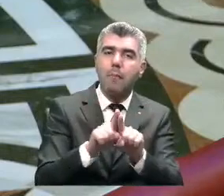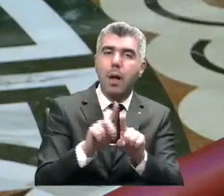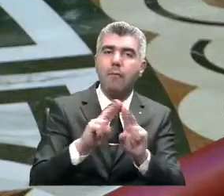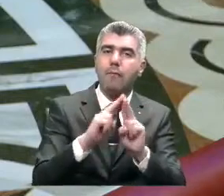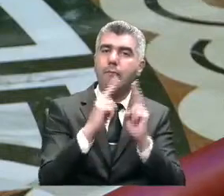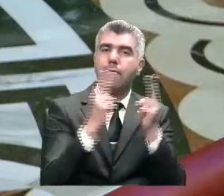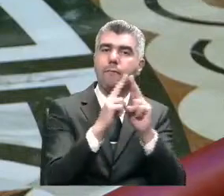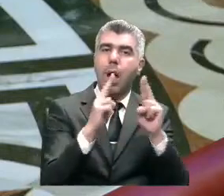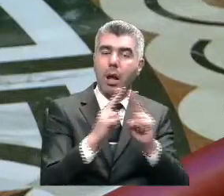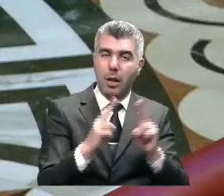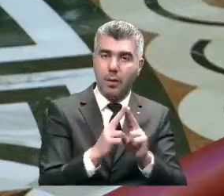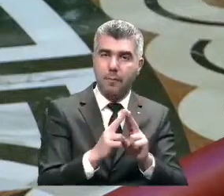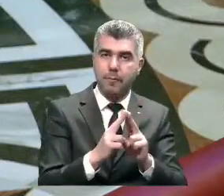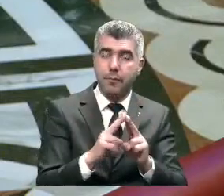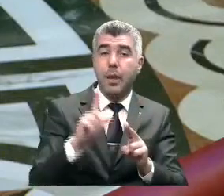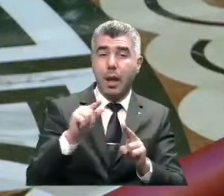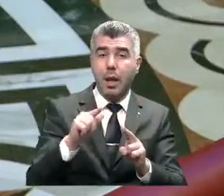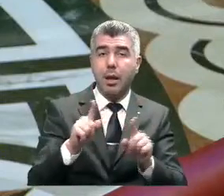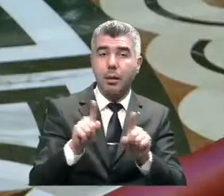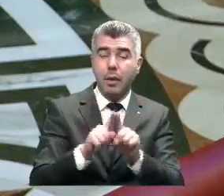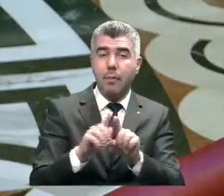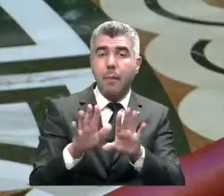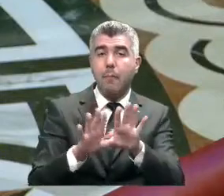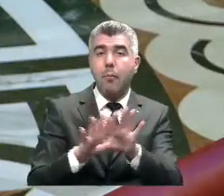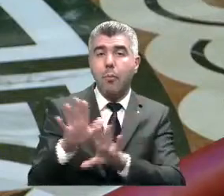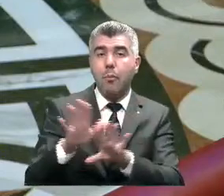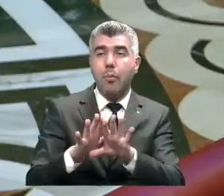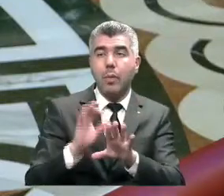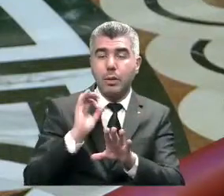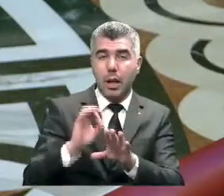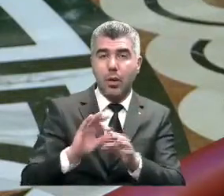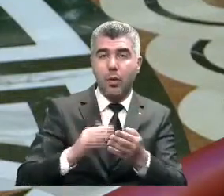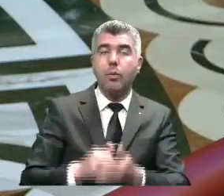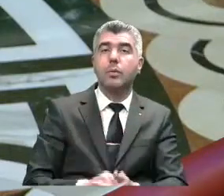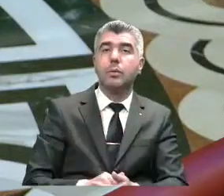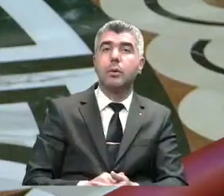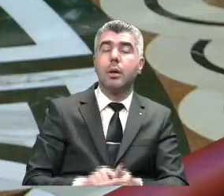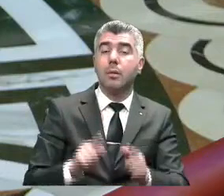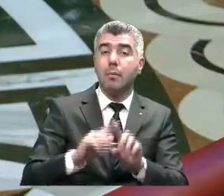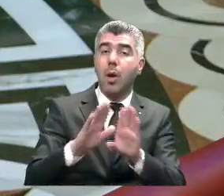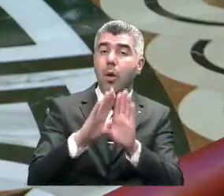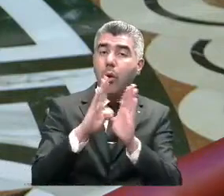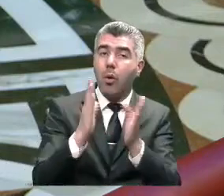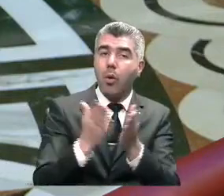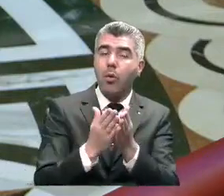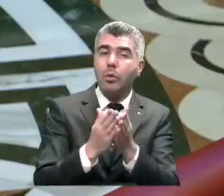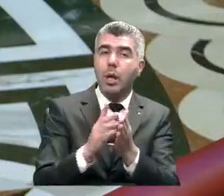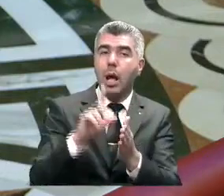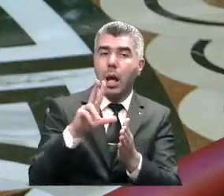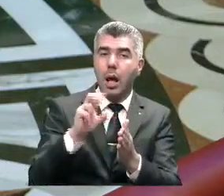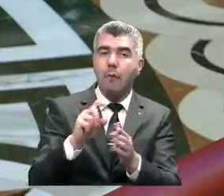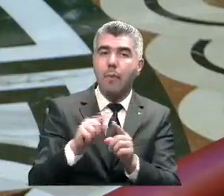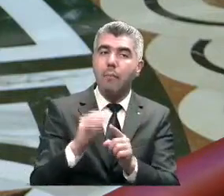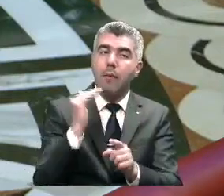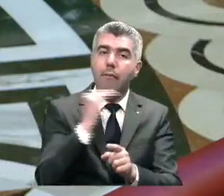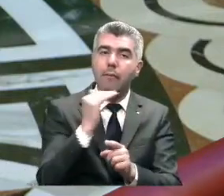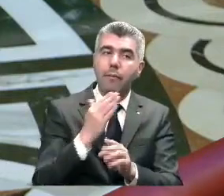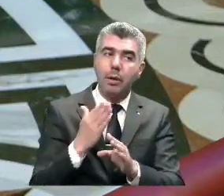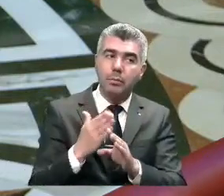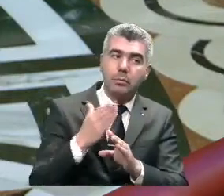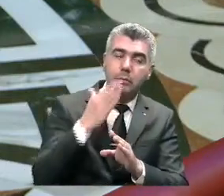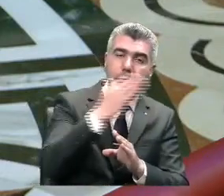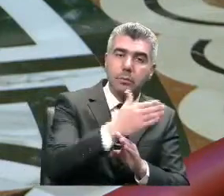ان المؤسسات المعنيه بتدبير تلك المرافق العموميه تتوفر كلها على مخططات التدخل الاستعجالي